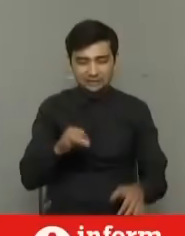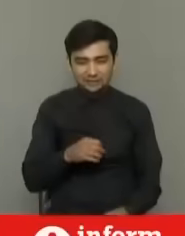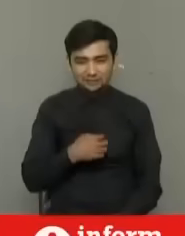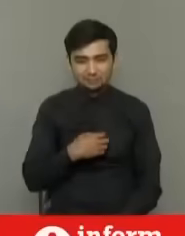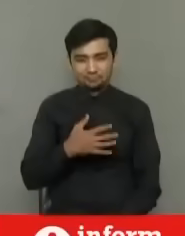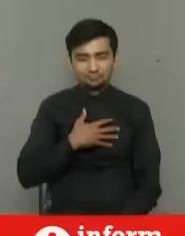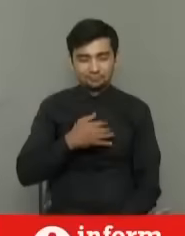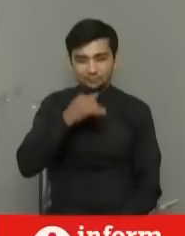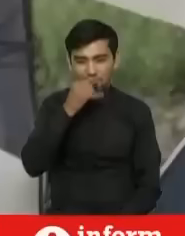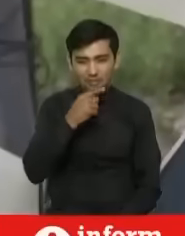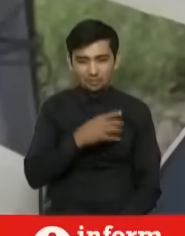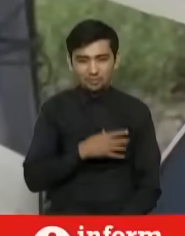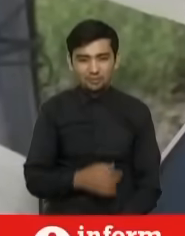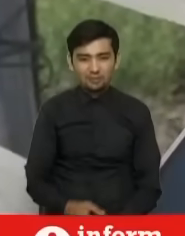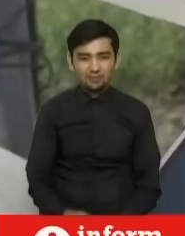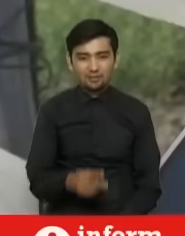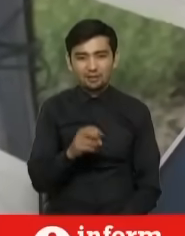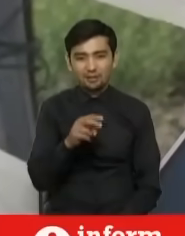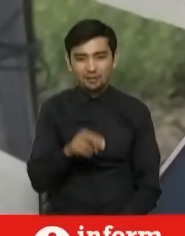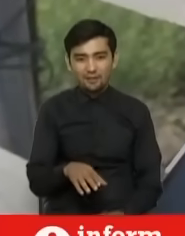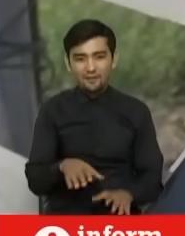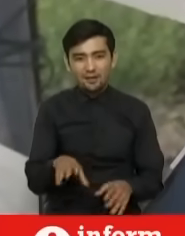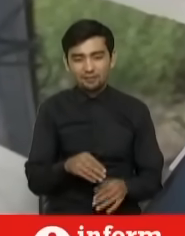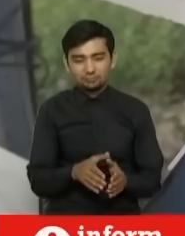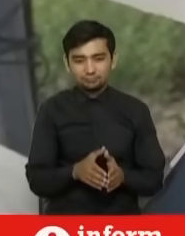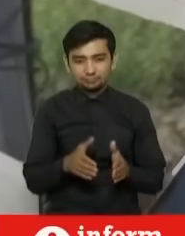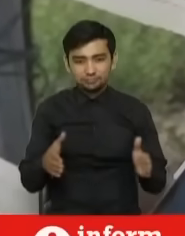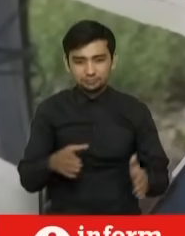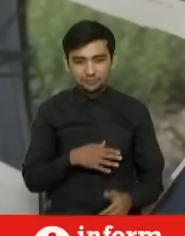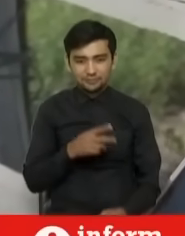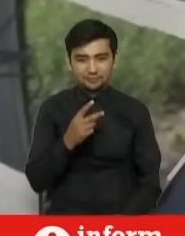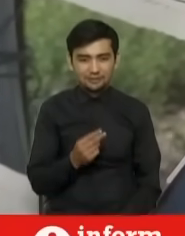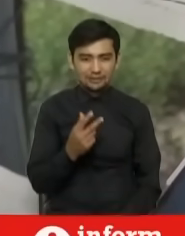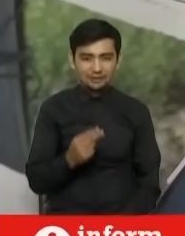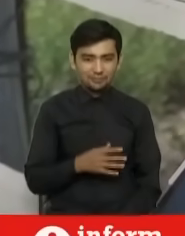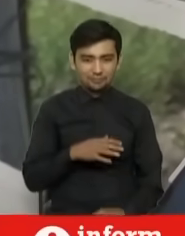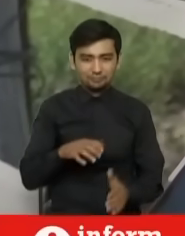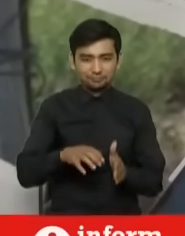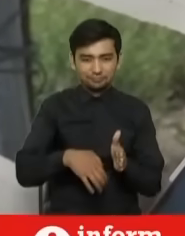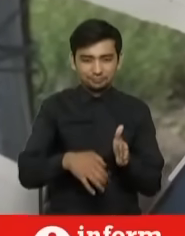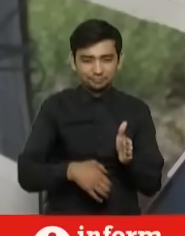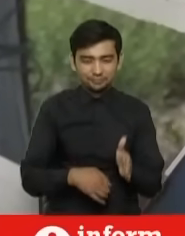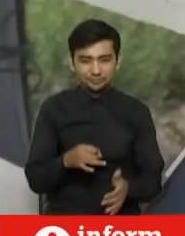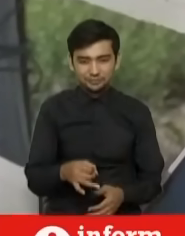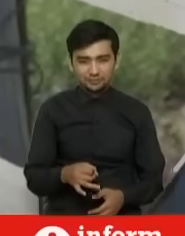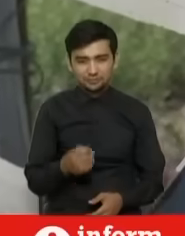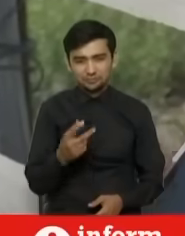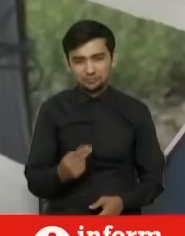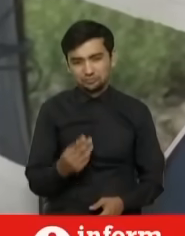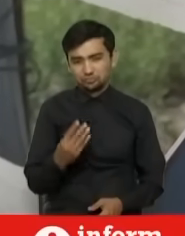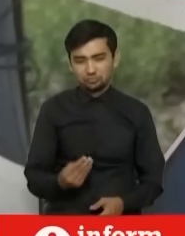тынысымыз тарылды деп отыр. Каналдың бәрі кеңітті ғой. Қана екі күн болды ғой анда қазғандарына. шіркінде оққа